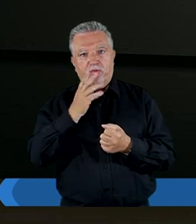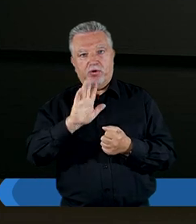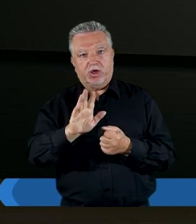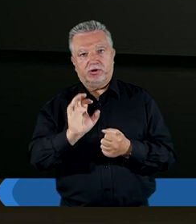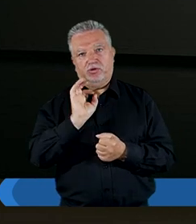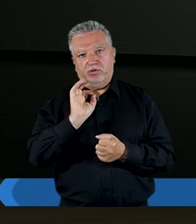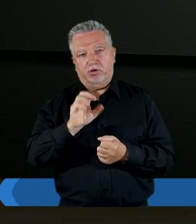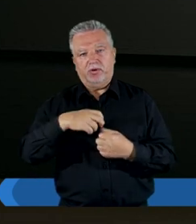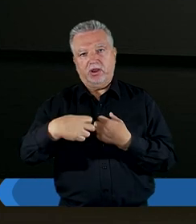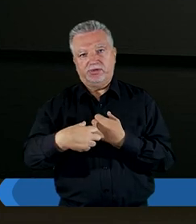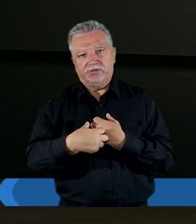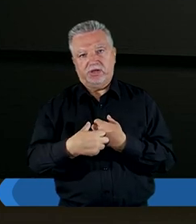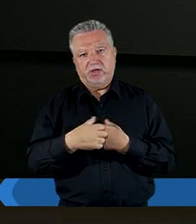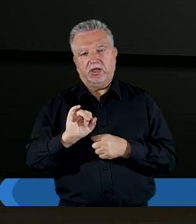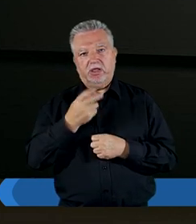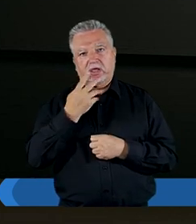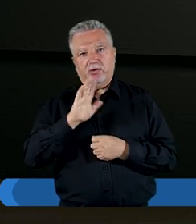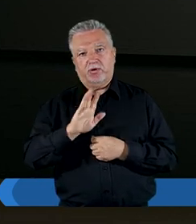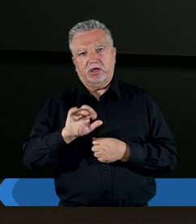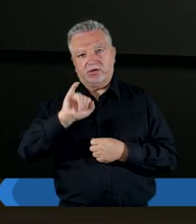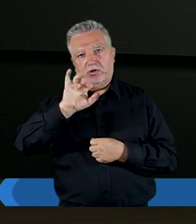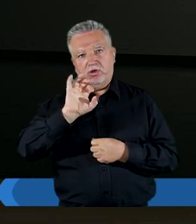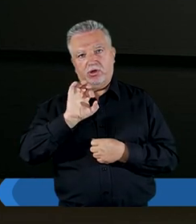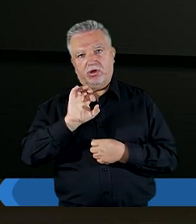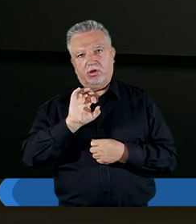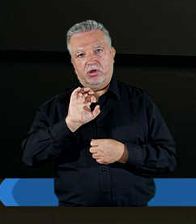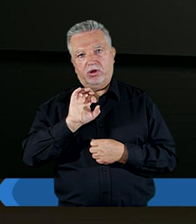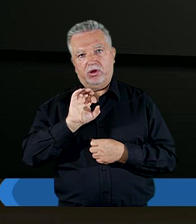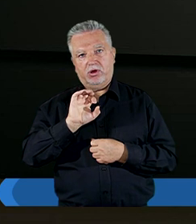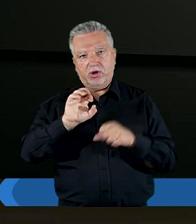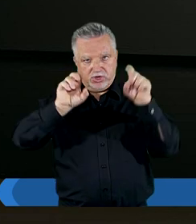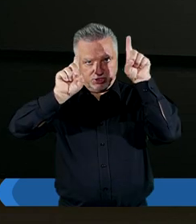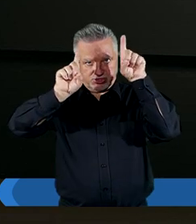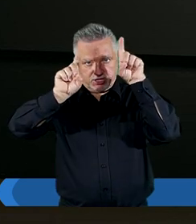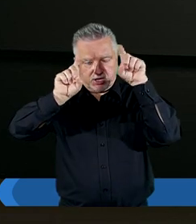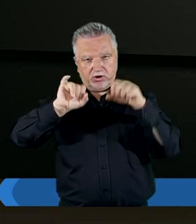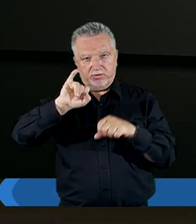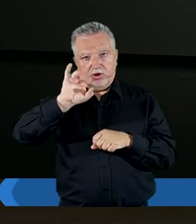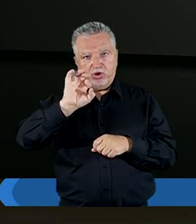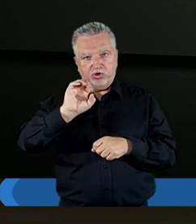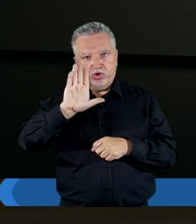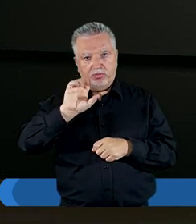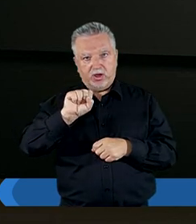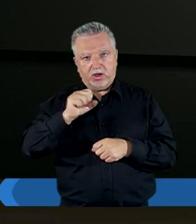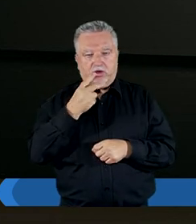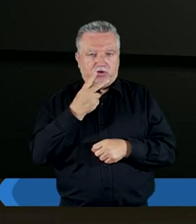na dobre cechy, tak jak wskazał Hiobowi, tak jak wskazał szatanowi Hioba: zobacz,